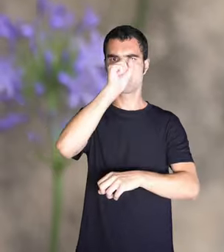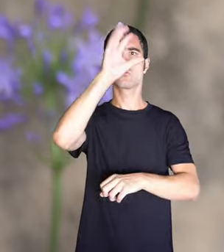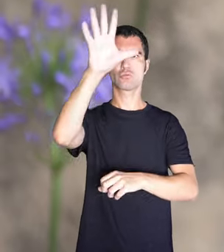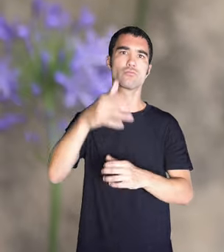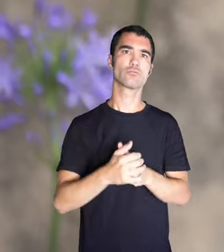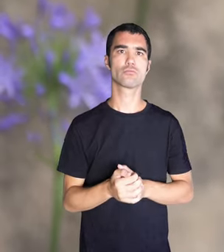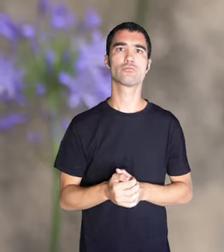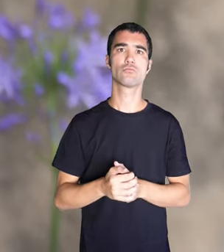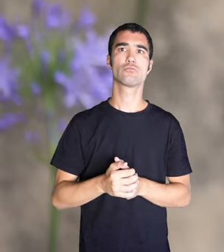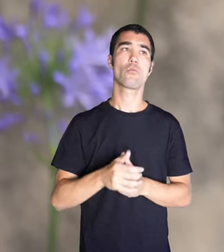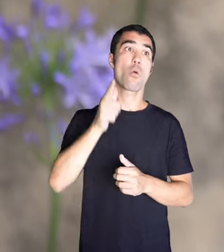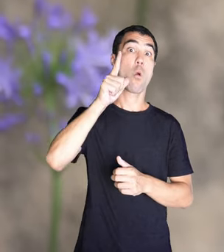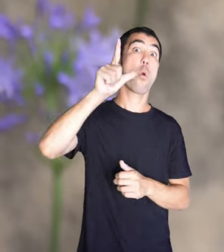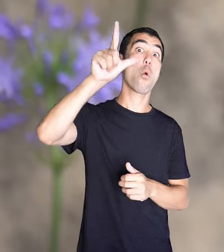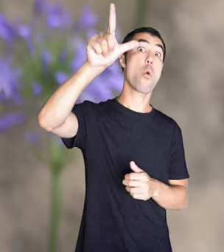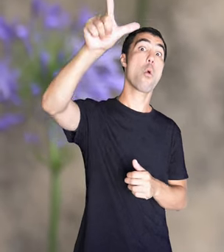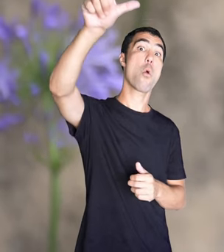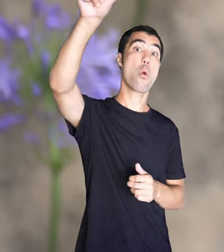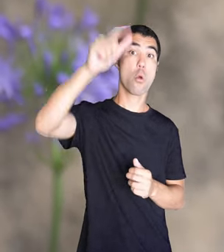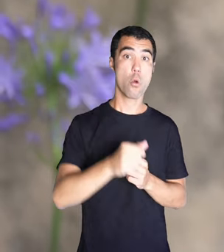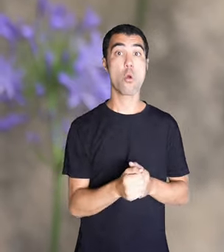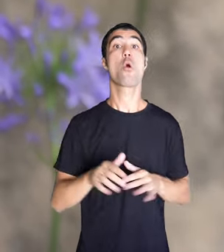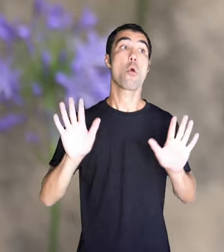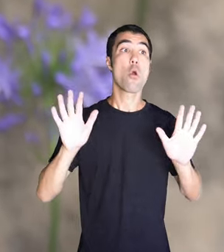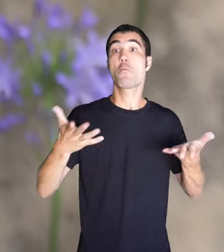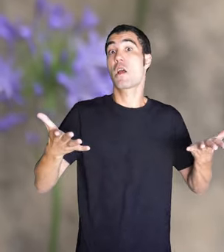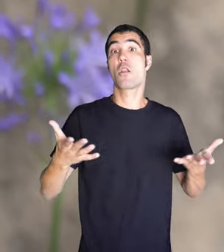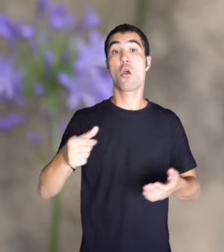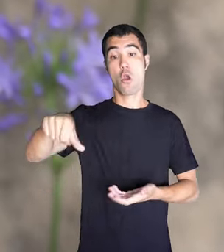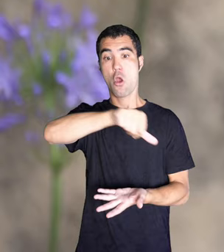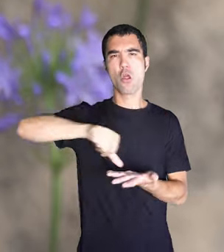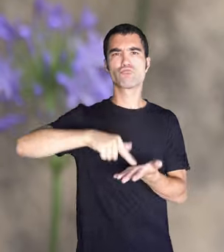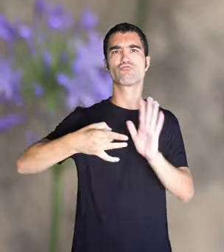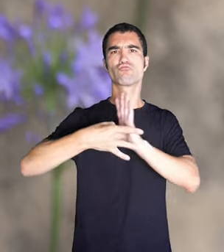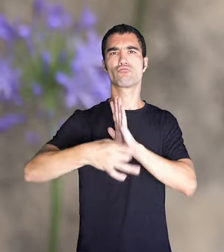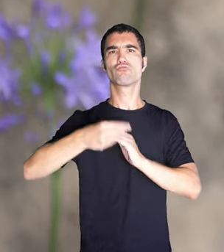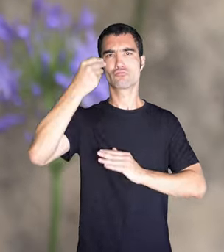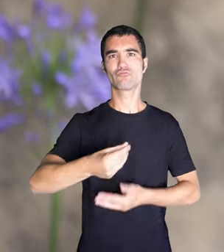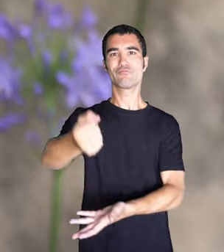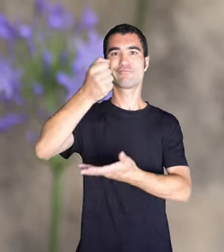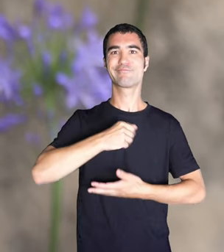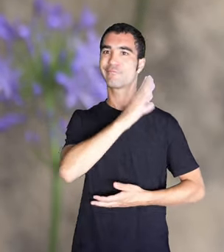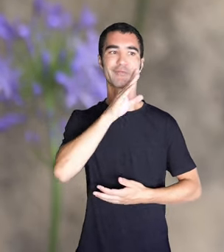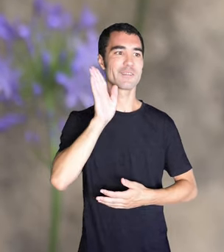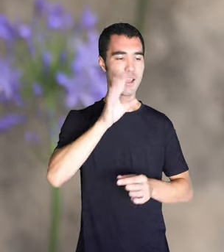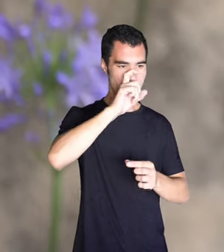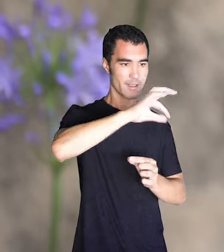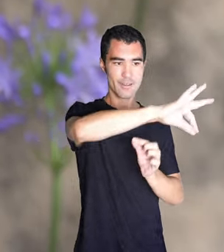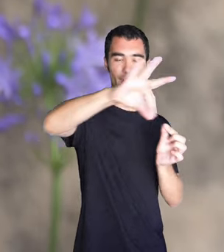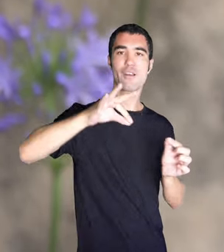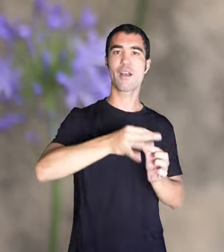'anys, i venen fora, això, però mos donaven sol i bo. Mo mare tenia oli per tot l'any,